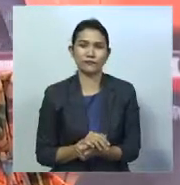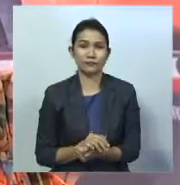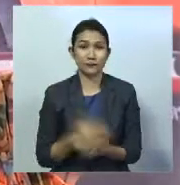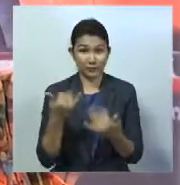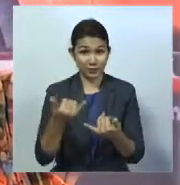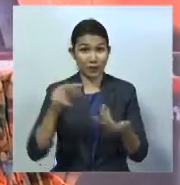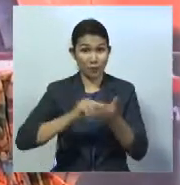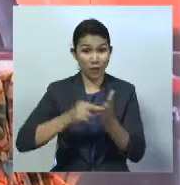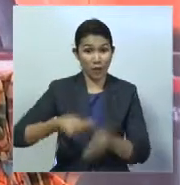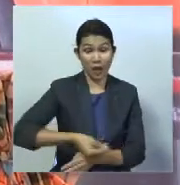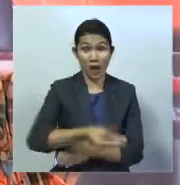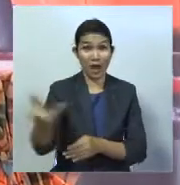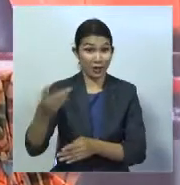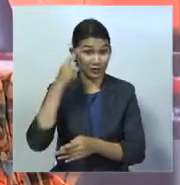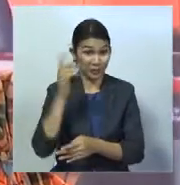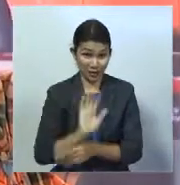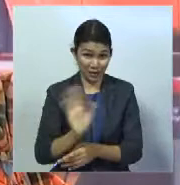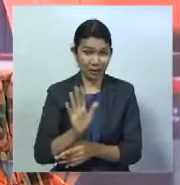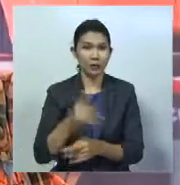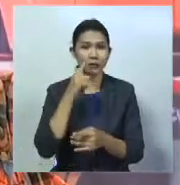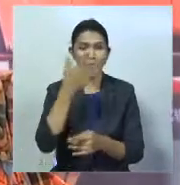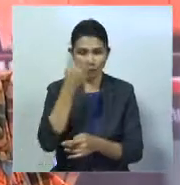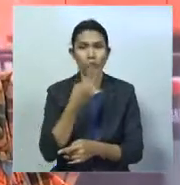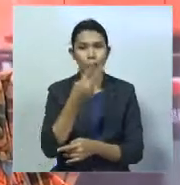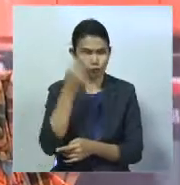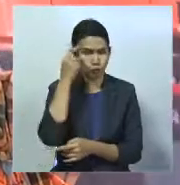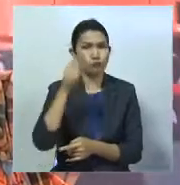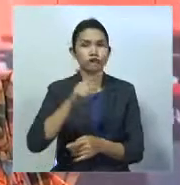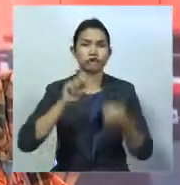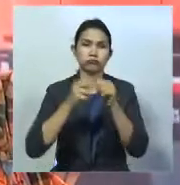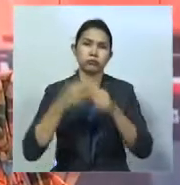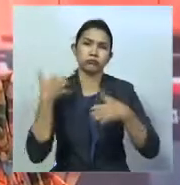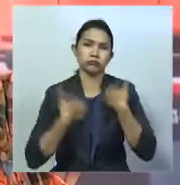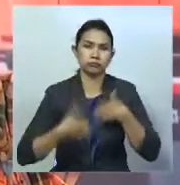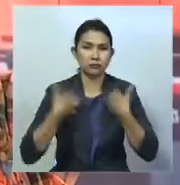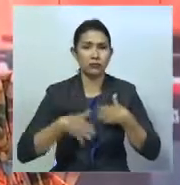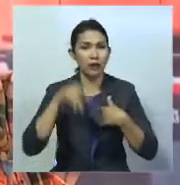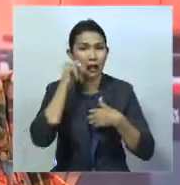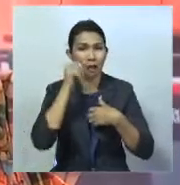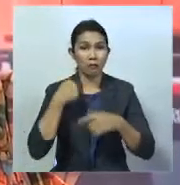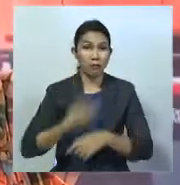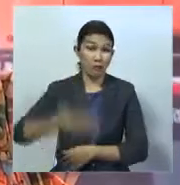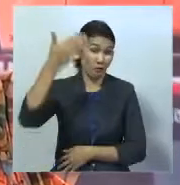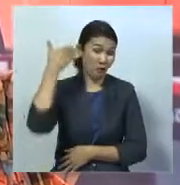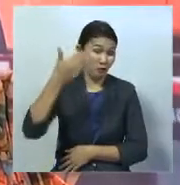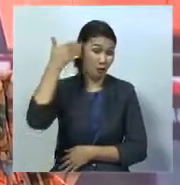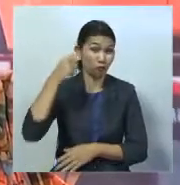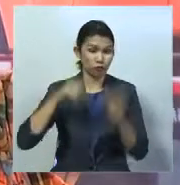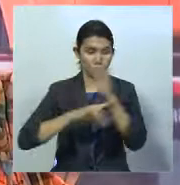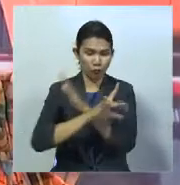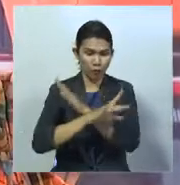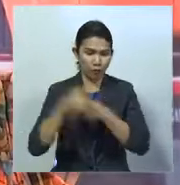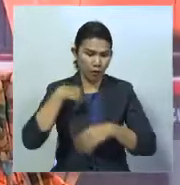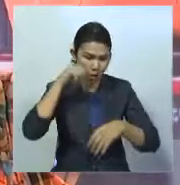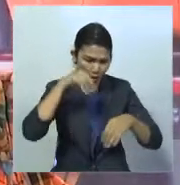นี่ไม่ได้แจกไม่ใช่ประชานิยมแล้วเนี่ยเพราะเห็นคนเดือดร้อนนะแล้วน้ำก็ใช้ไม่ได้ผมเคยอยู่สมัยชลบุรีเปิดกรองน้ำ